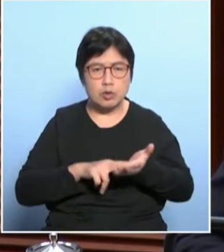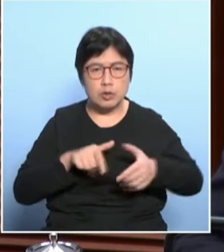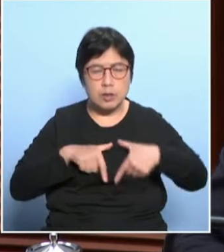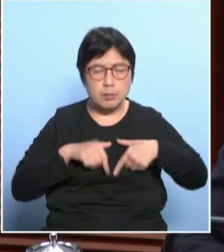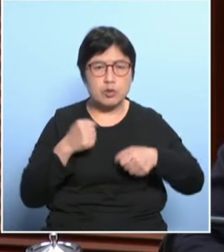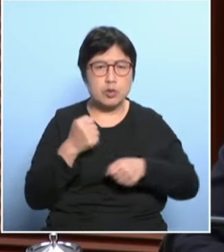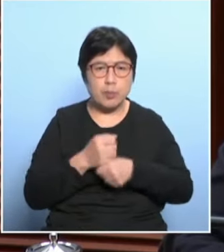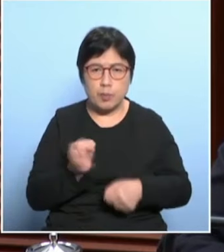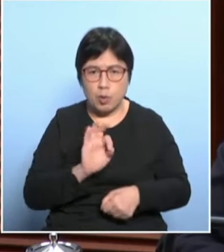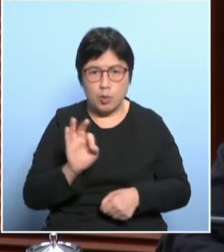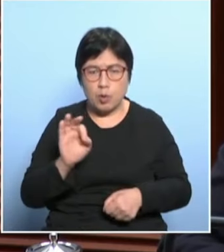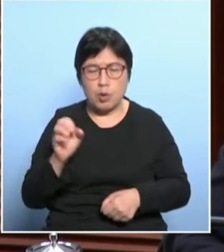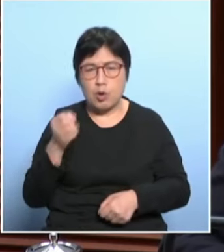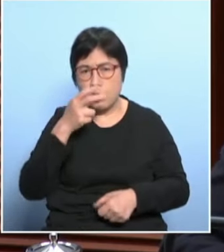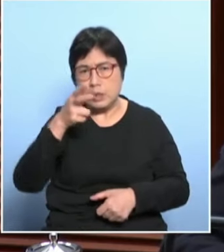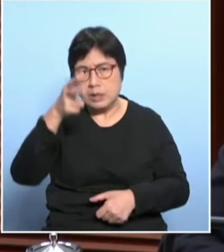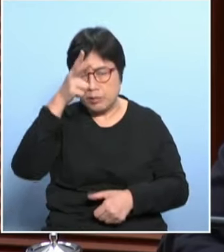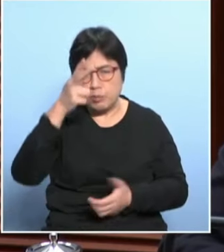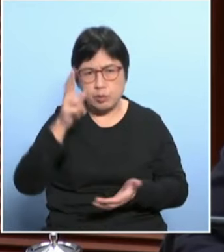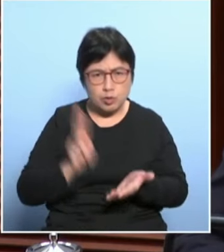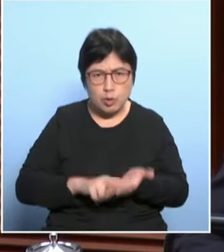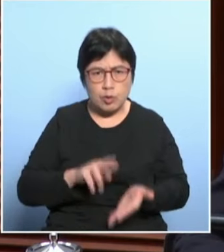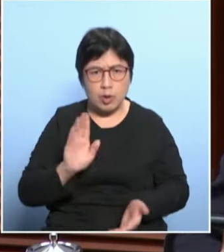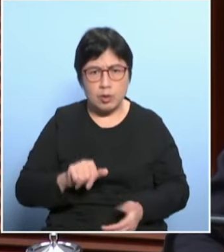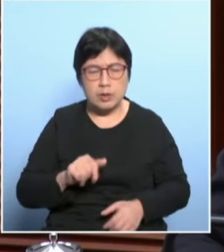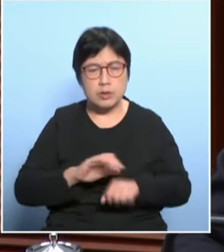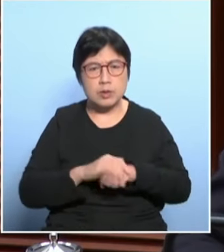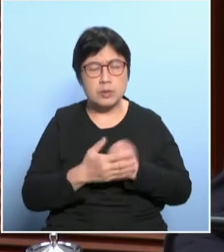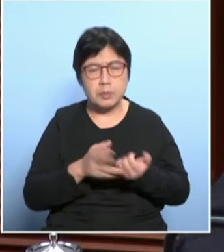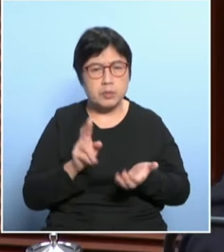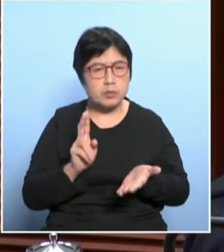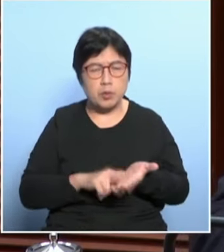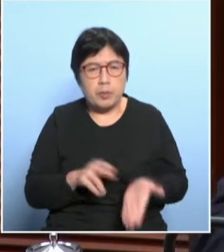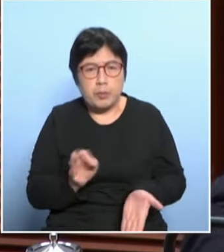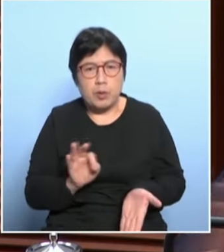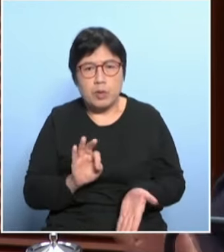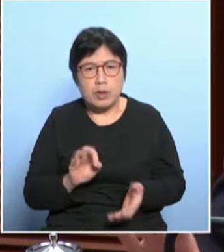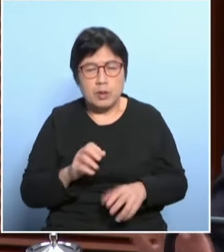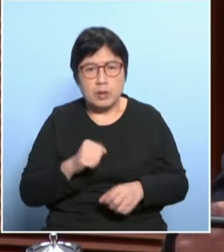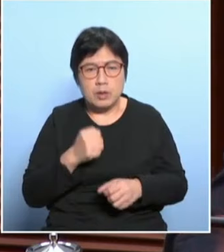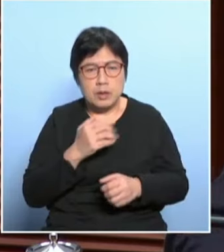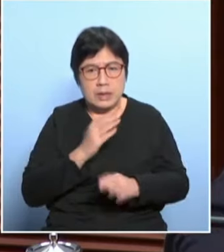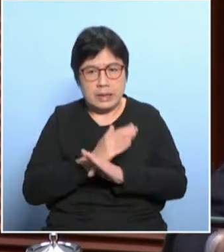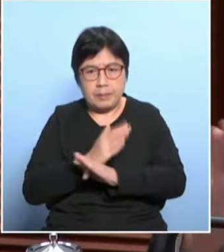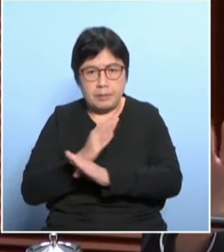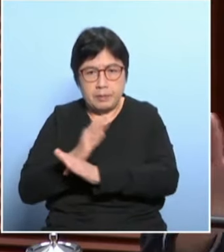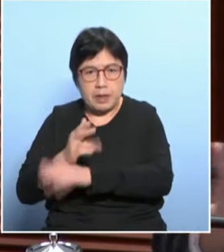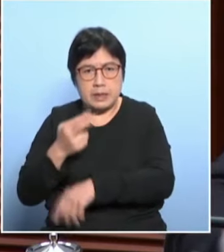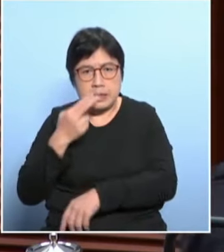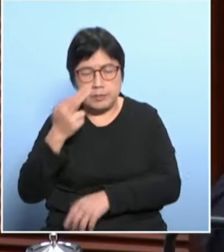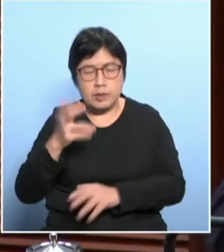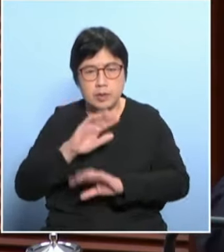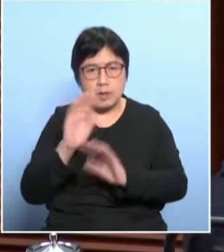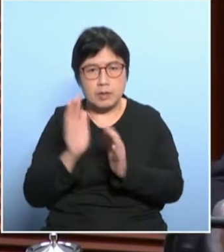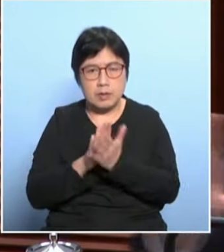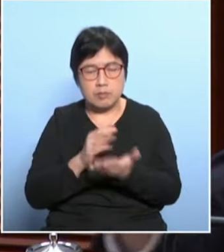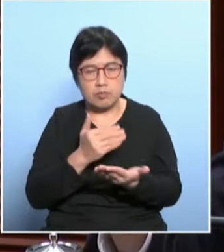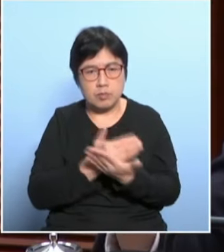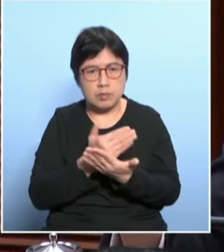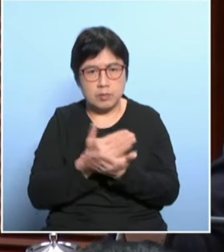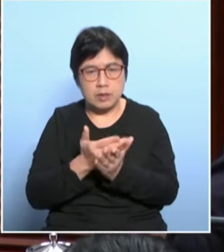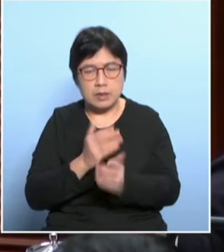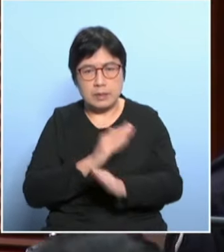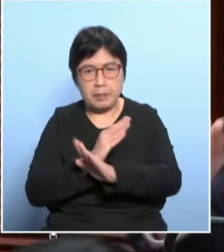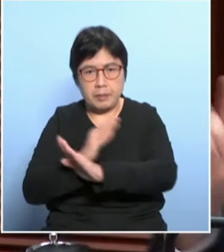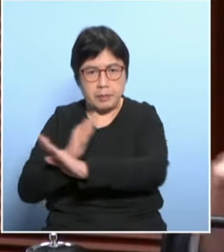哋當局係咁有信心係可以做得到咧？全世界都冇信心係可以做曬呢啲禁日禁煙啊，或者係所有一系列嘅都係